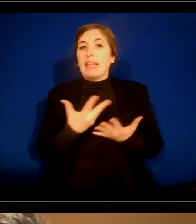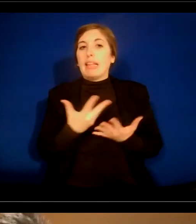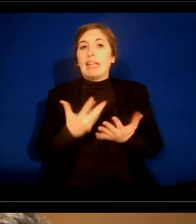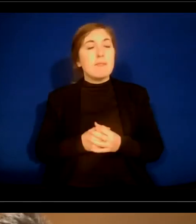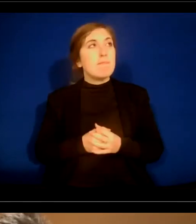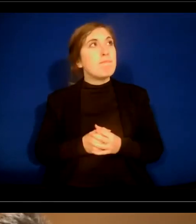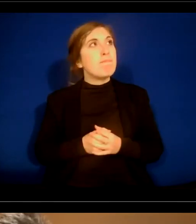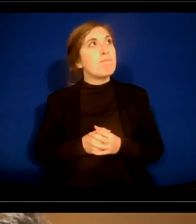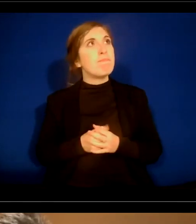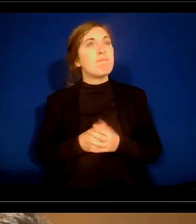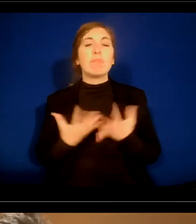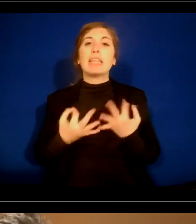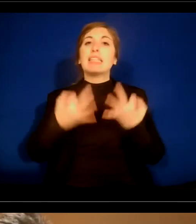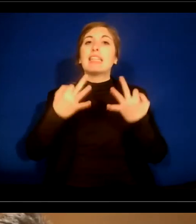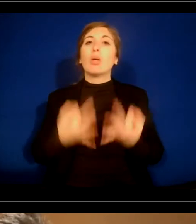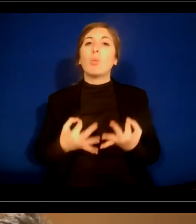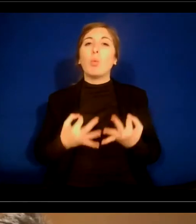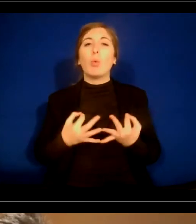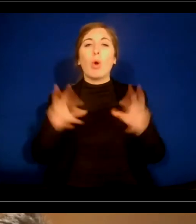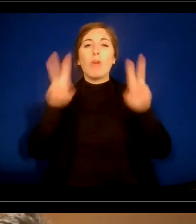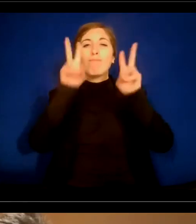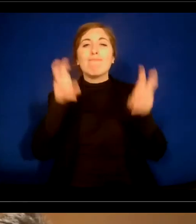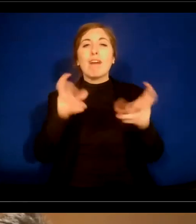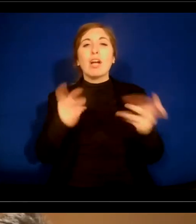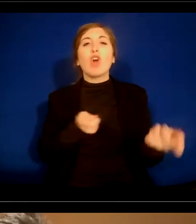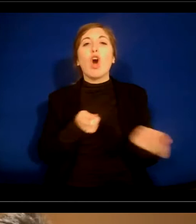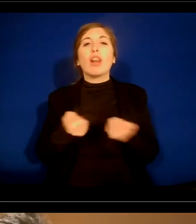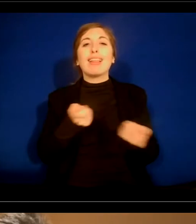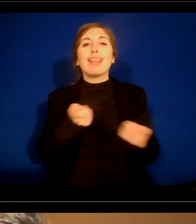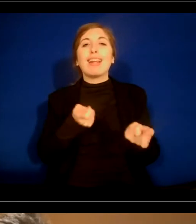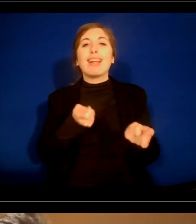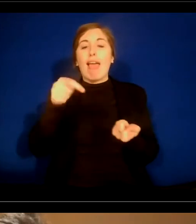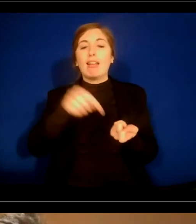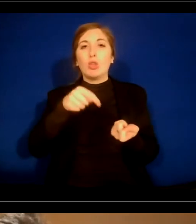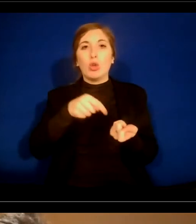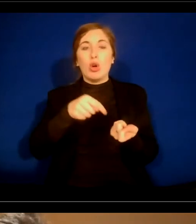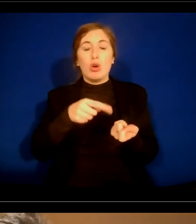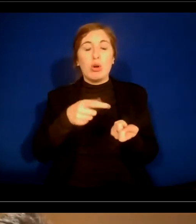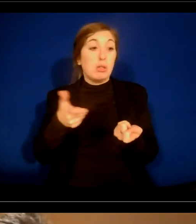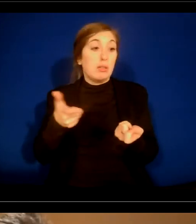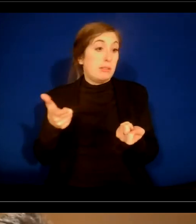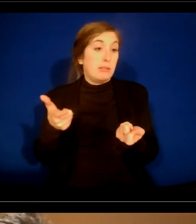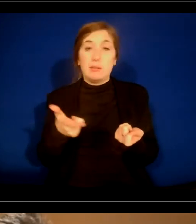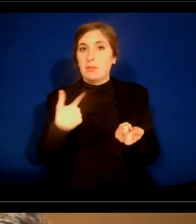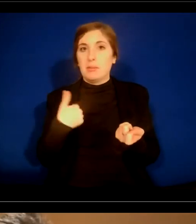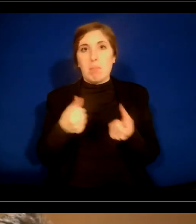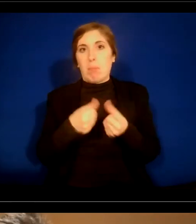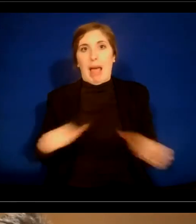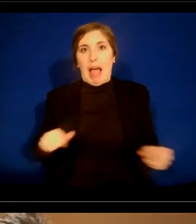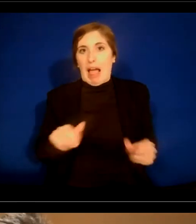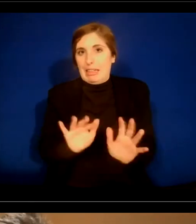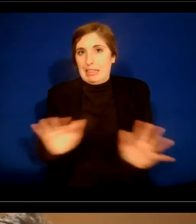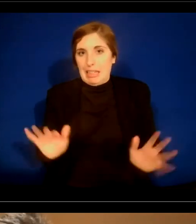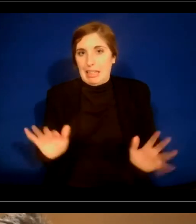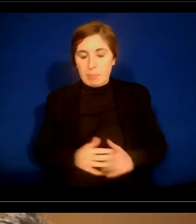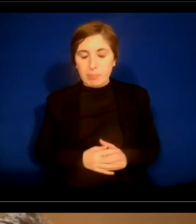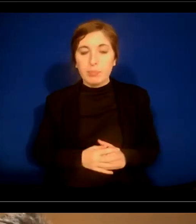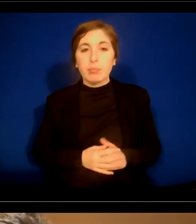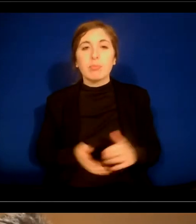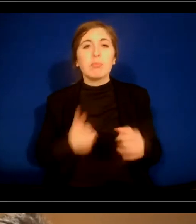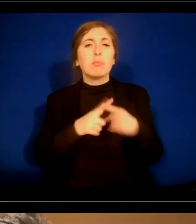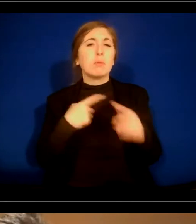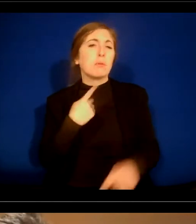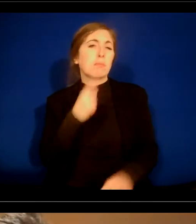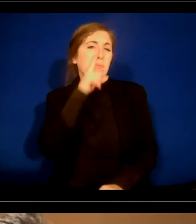questione del coordinamento in generale, insomma, di tutto mi sembra come dire, un punto fondamentale. E poi, insomma, una curiosità,